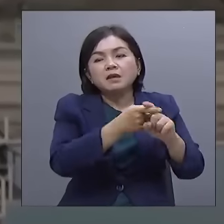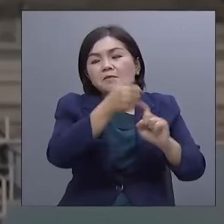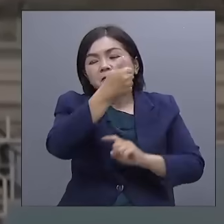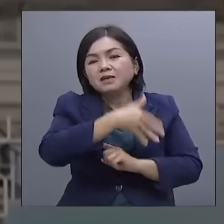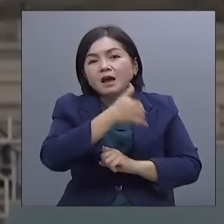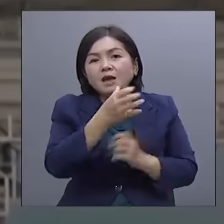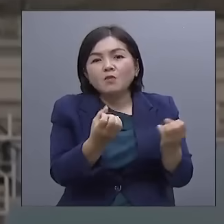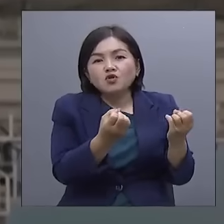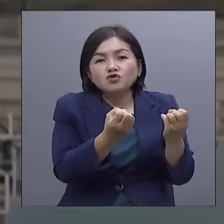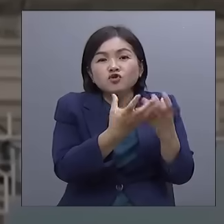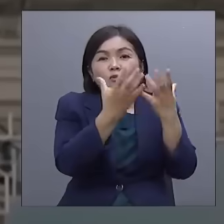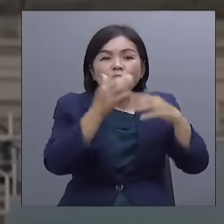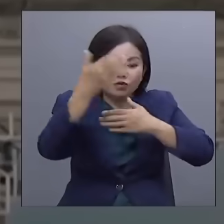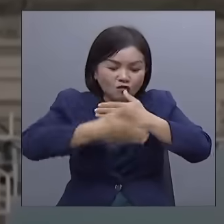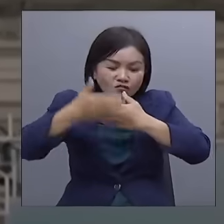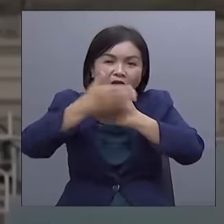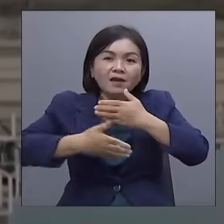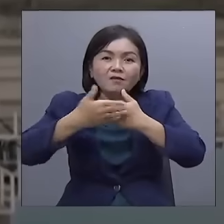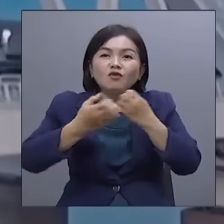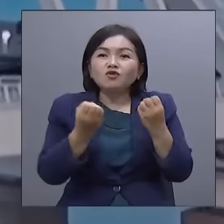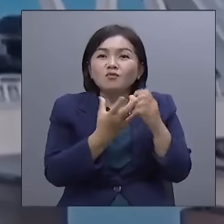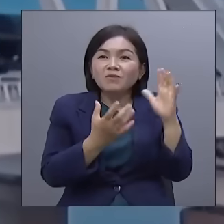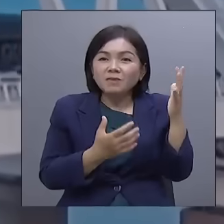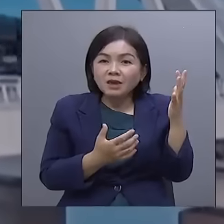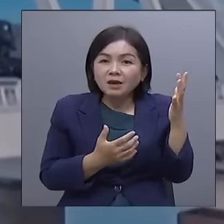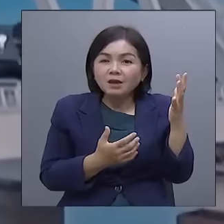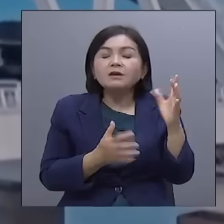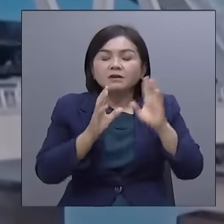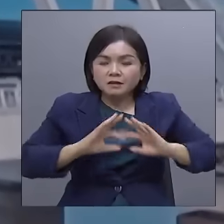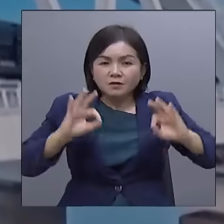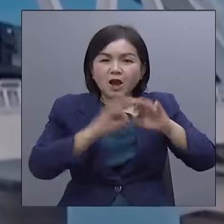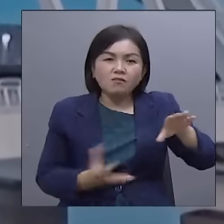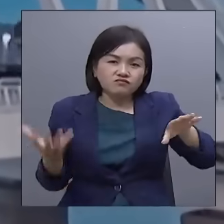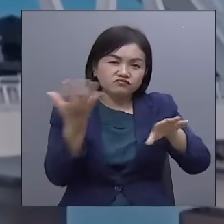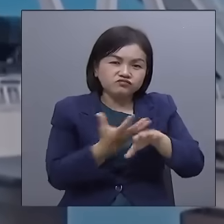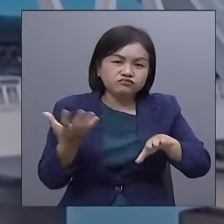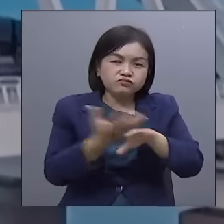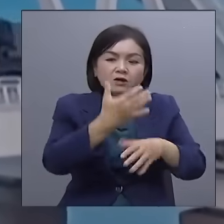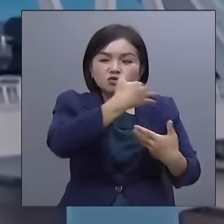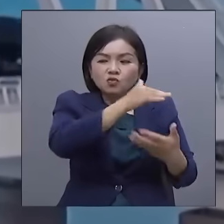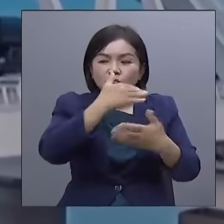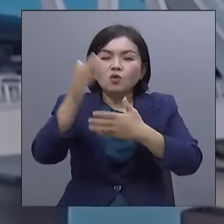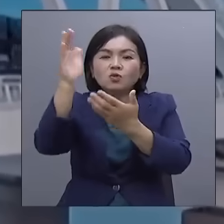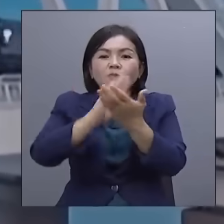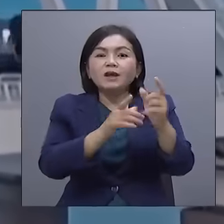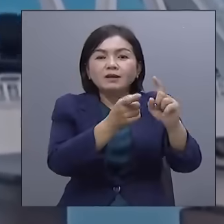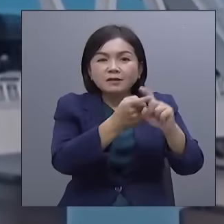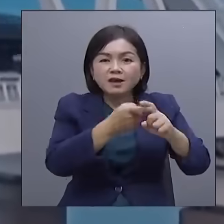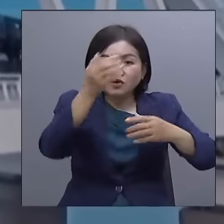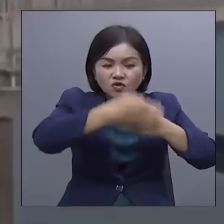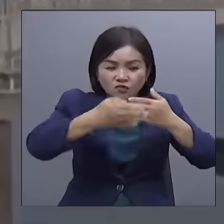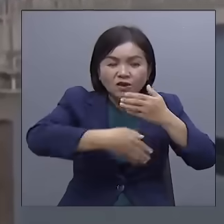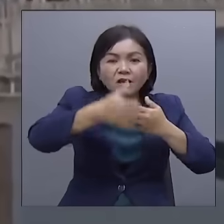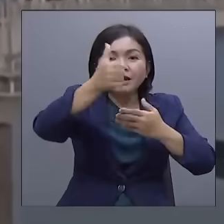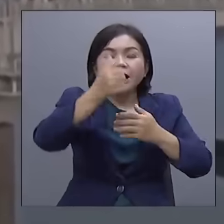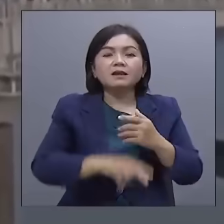ไม่ได้กระทบกับเส้นทางรถไฟบนสะพานนะคะซึ่งถือเป็นเส้นทางลำเลียงหลักของรัสเซียโดยปัจจัยหนึ่งที่อาจทำให้สะพานเสีย